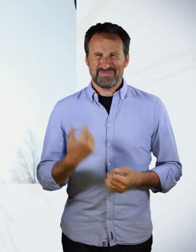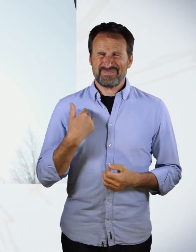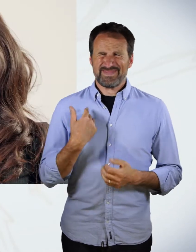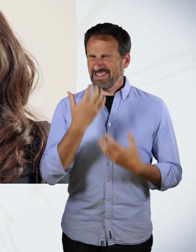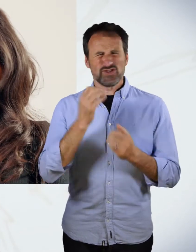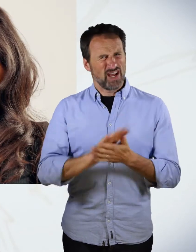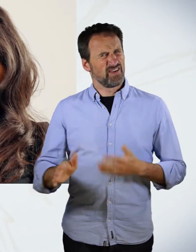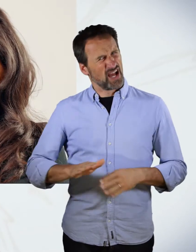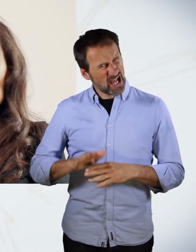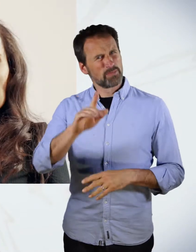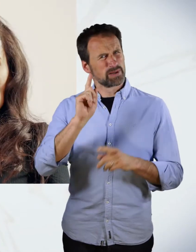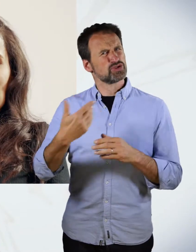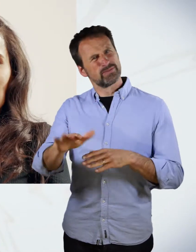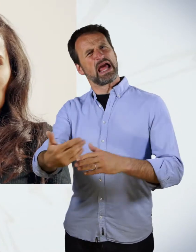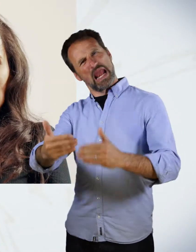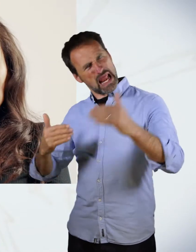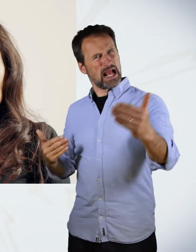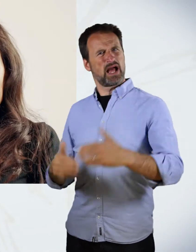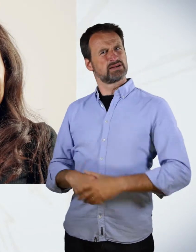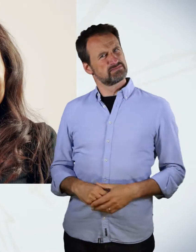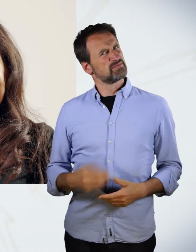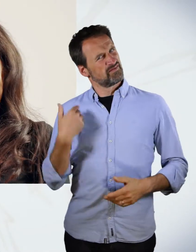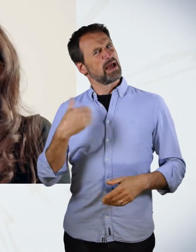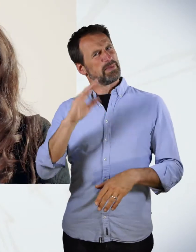sind. Ich finde, es wäre schon sinnvoll.